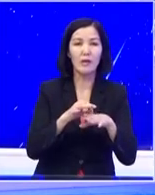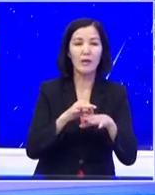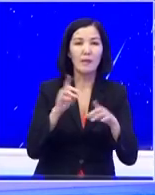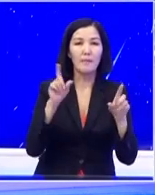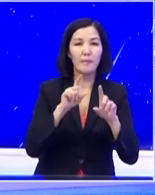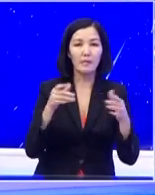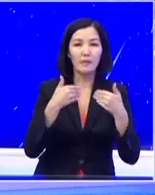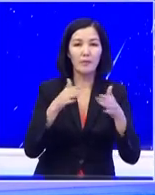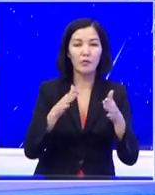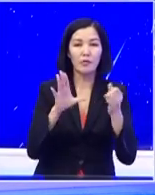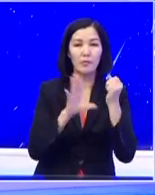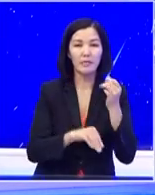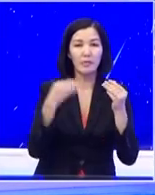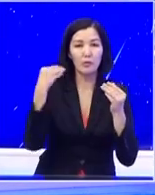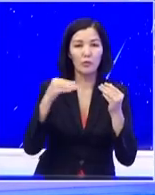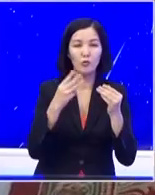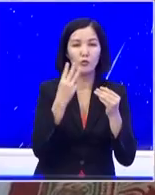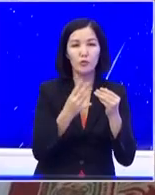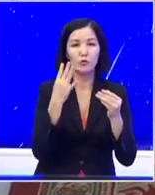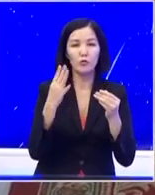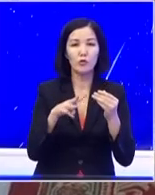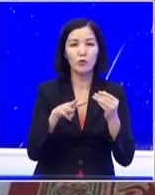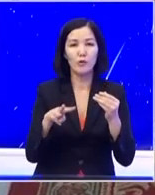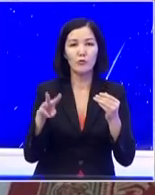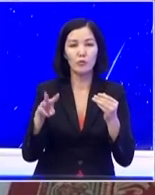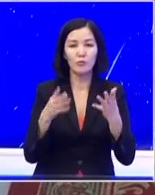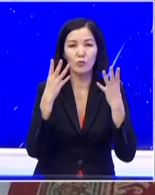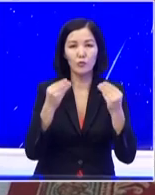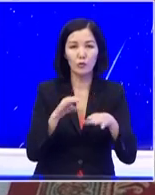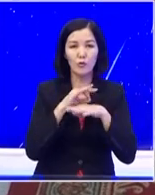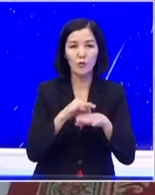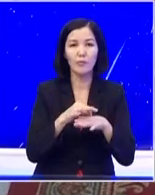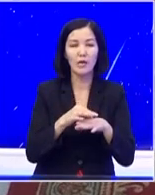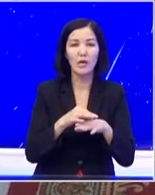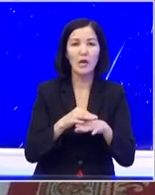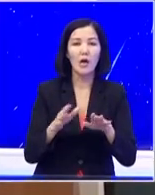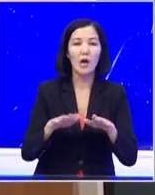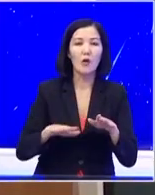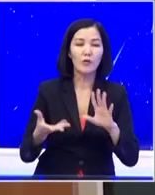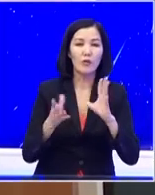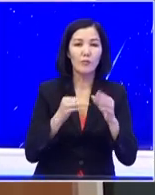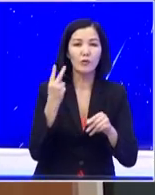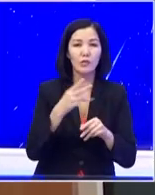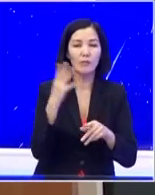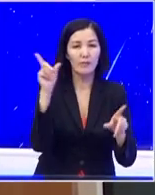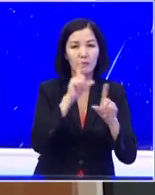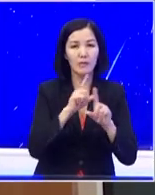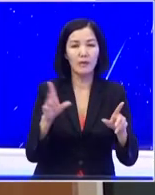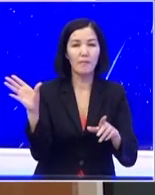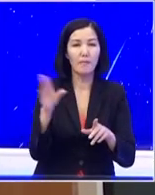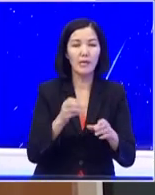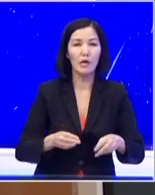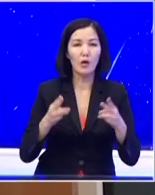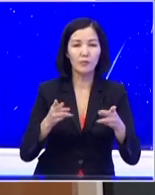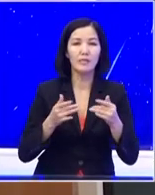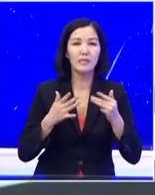алдағы уақытта соңғы қоңырауы 3-4 маусым күндері өтпек. Ал ауданда 25 мектеп бар. Сондықтан барлық